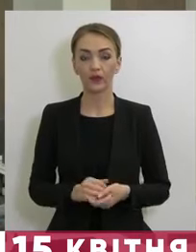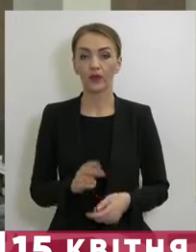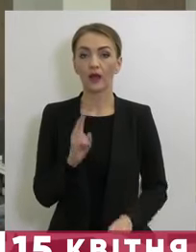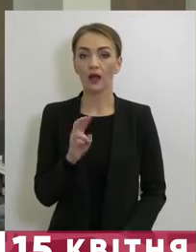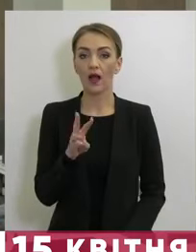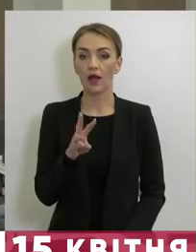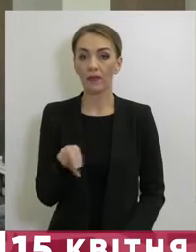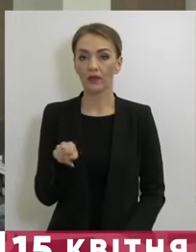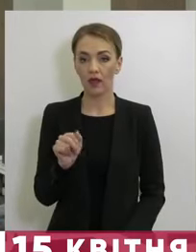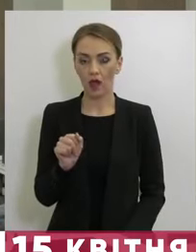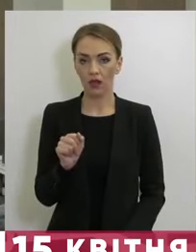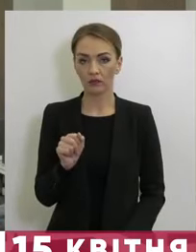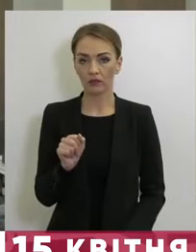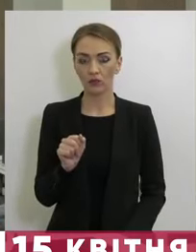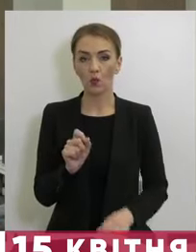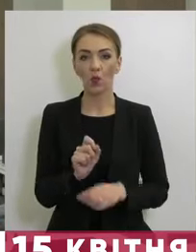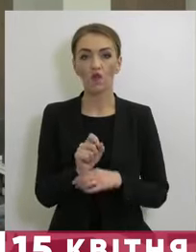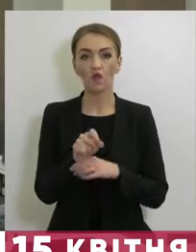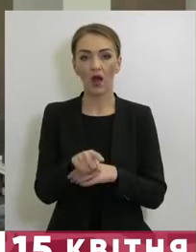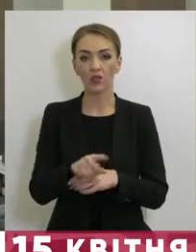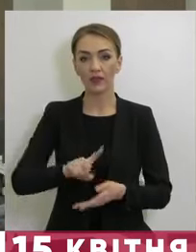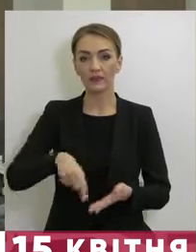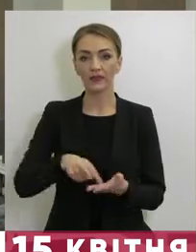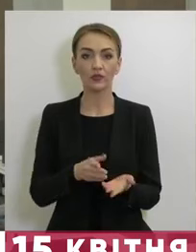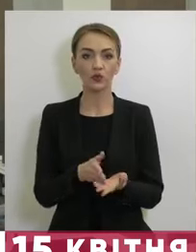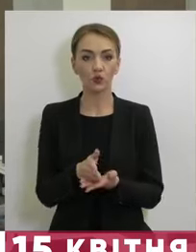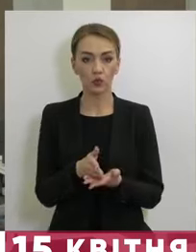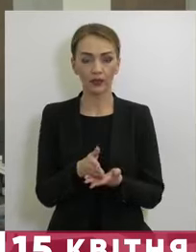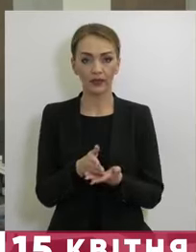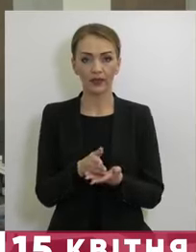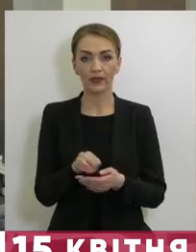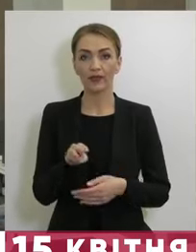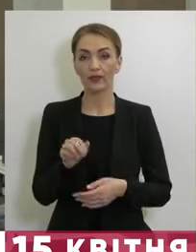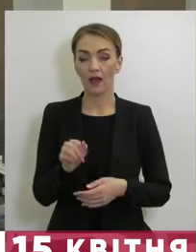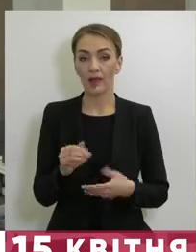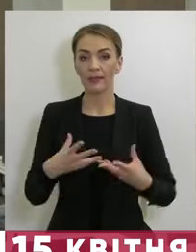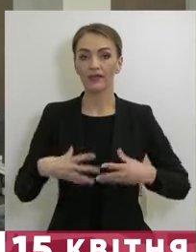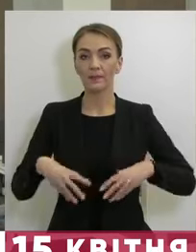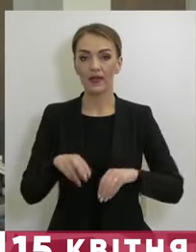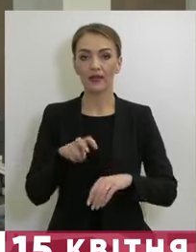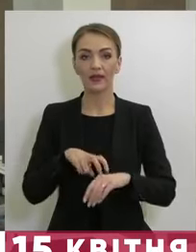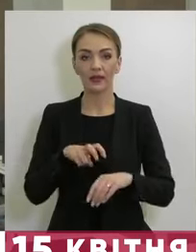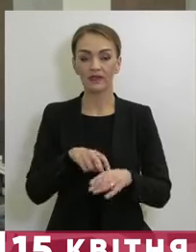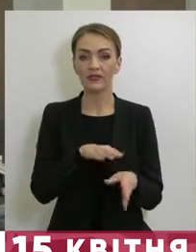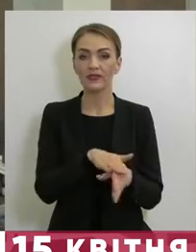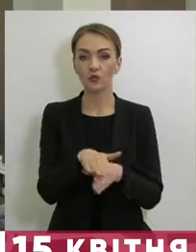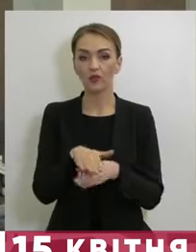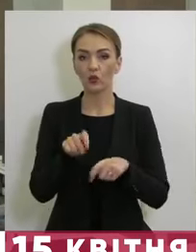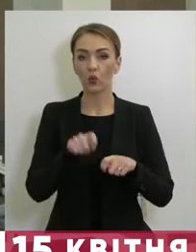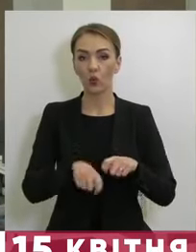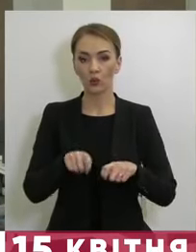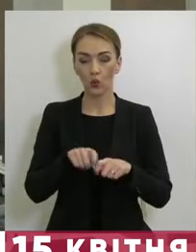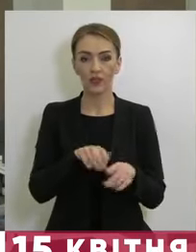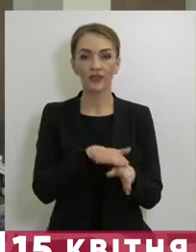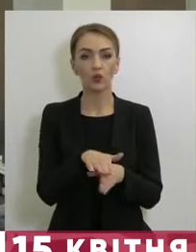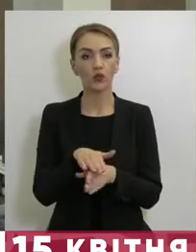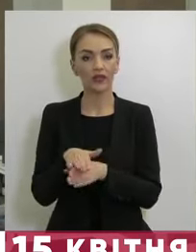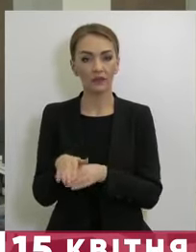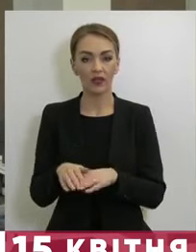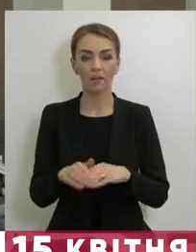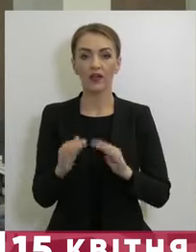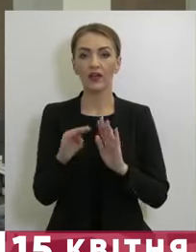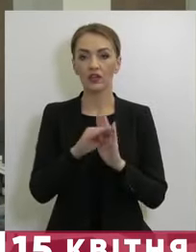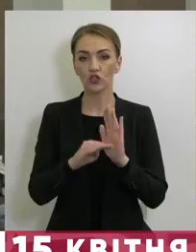КМДА уповноважила міські служби та сімейних лікарів здійснювати контроль за дотриманням